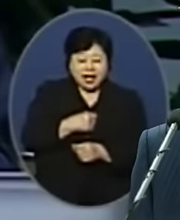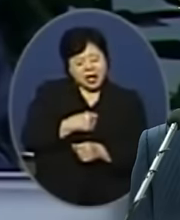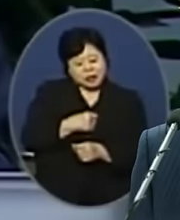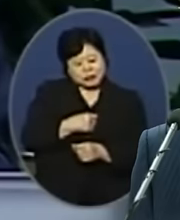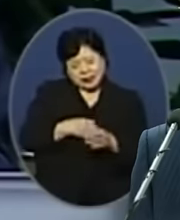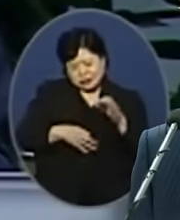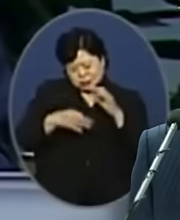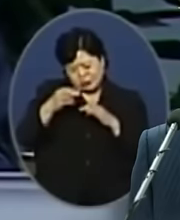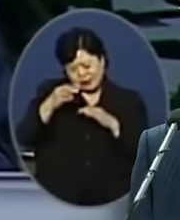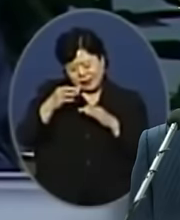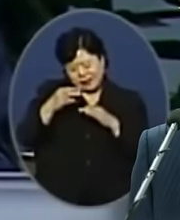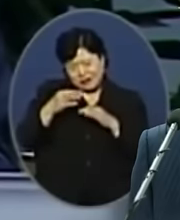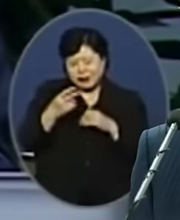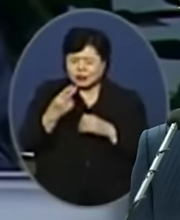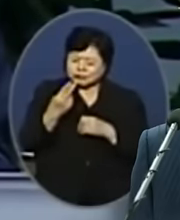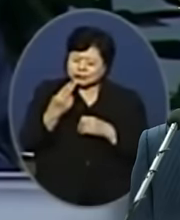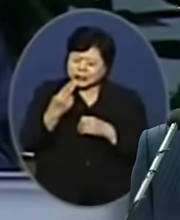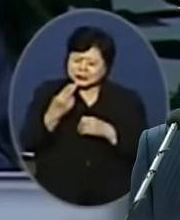소리 해가지고서 또